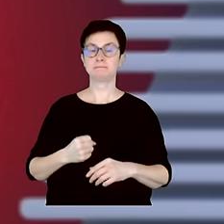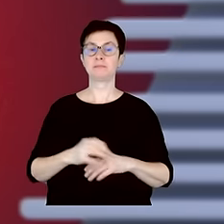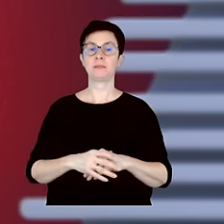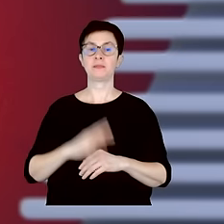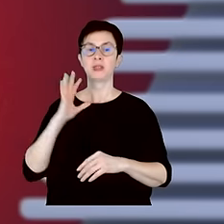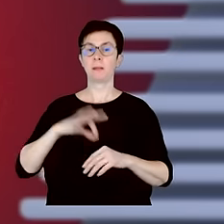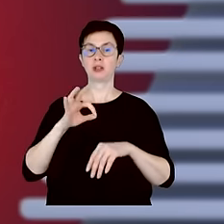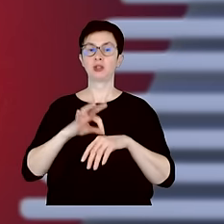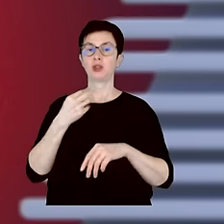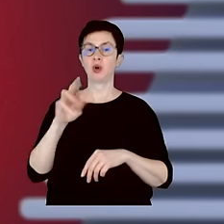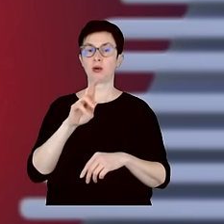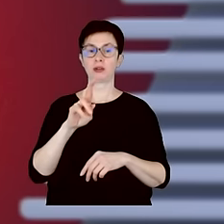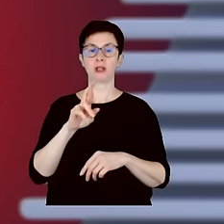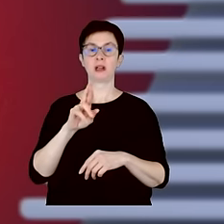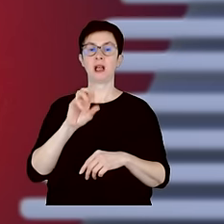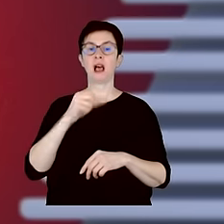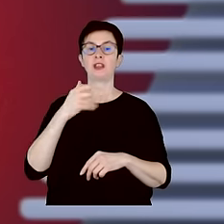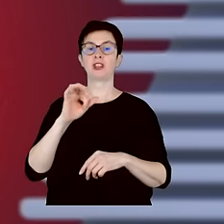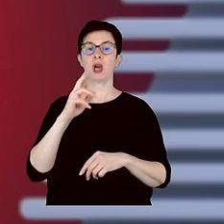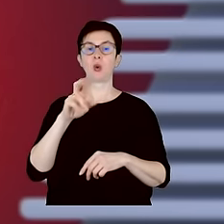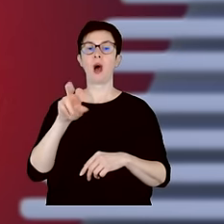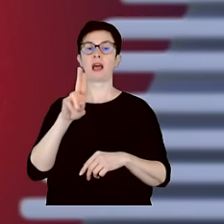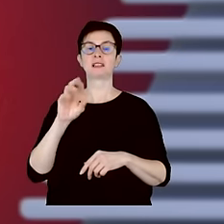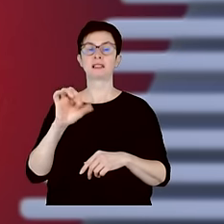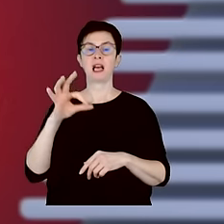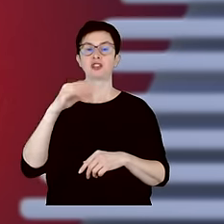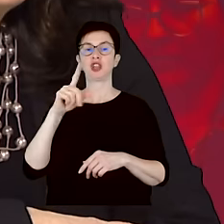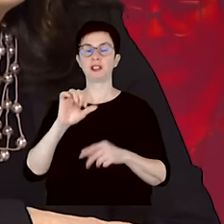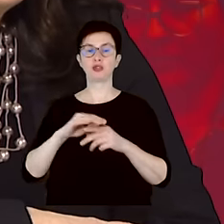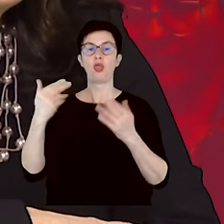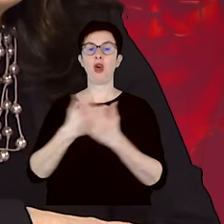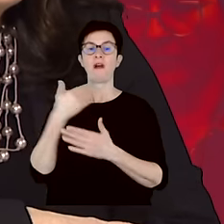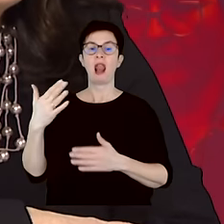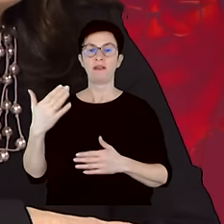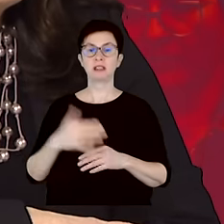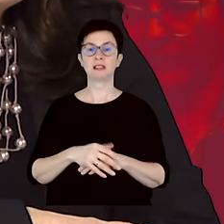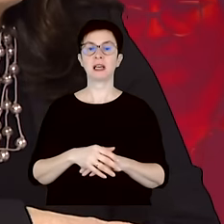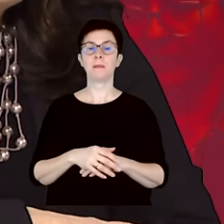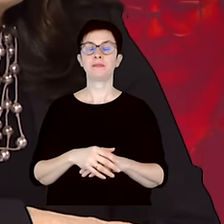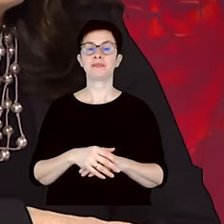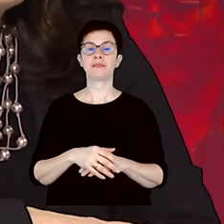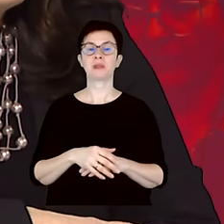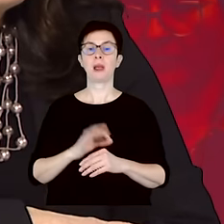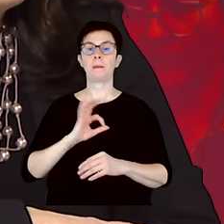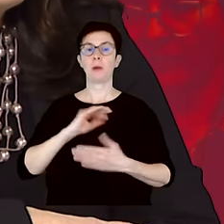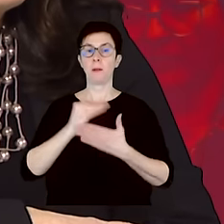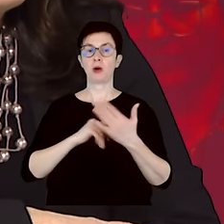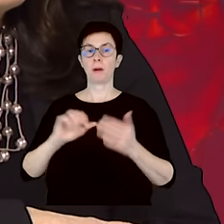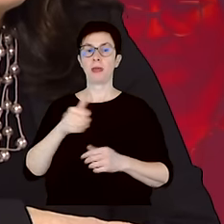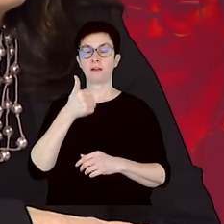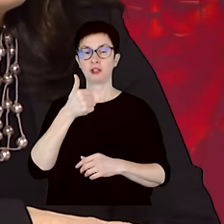doktor Anita Kucharska-Dziedzic, Nowa Lewica. Witam serdecznie panią poseł. W moim programie po raz pierwszy, tym